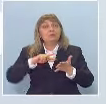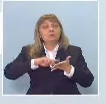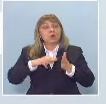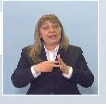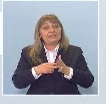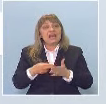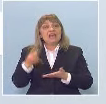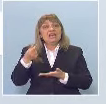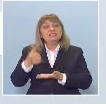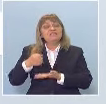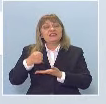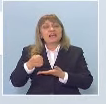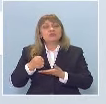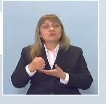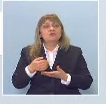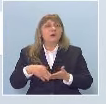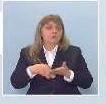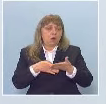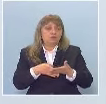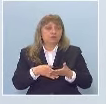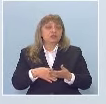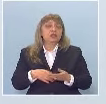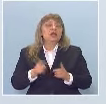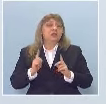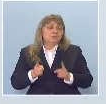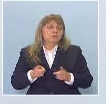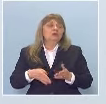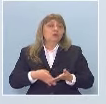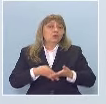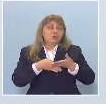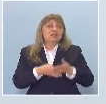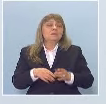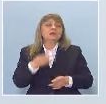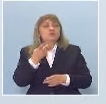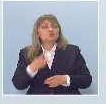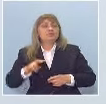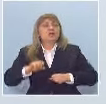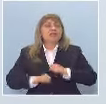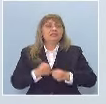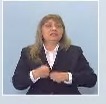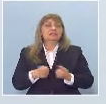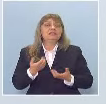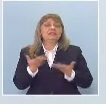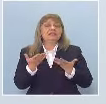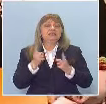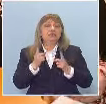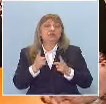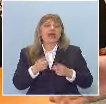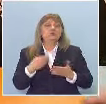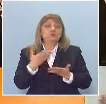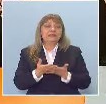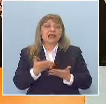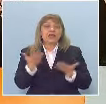помощ. Съм подкрепила този проект и бих го подкрепила абсолютно с всяка друга инициатива, която би подхванало училищното